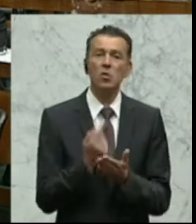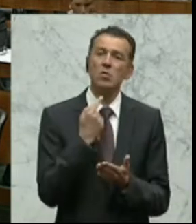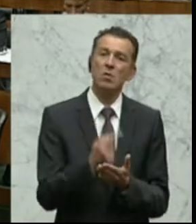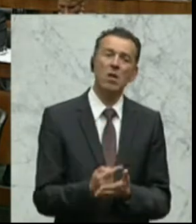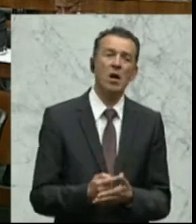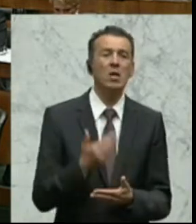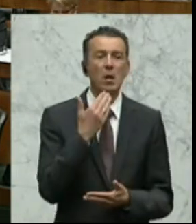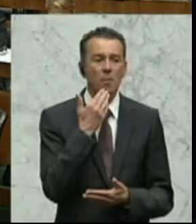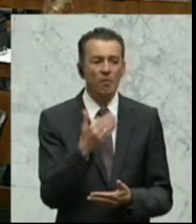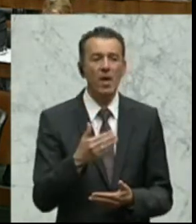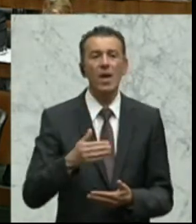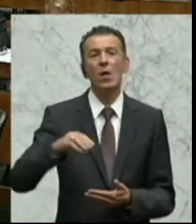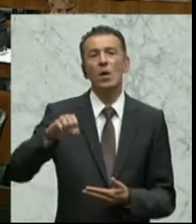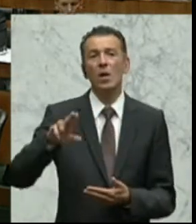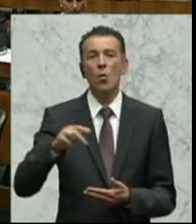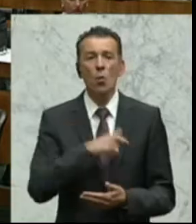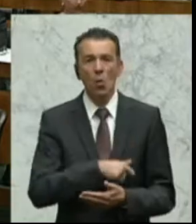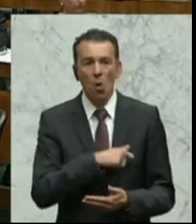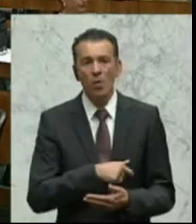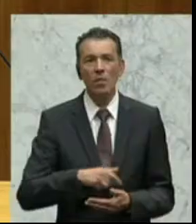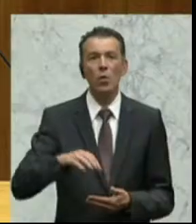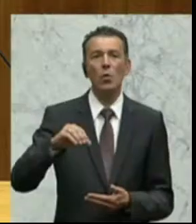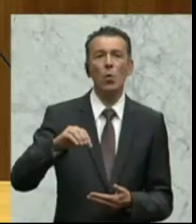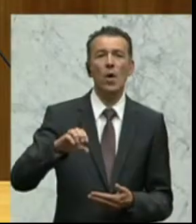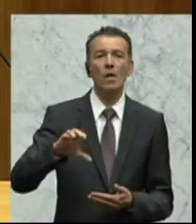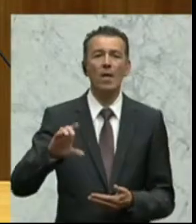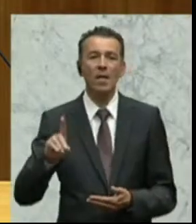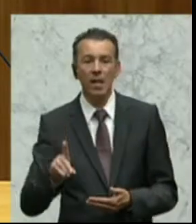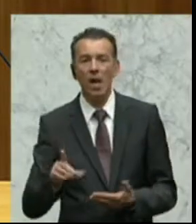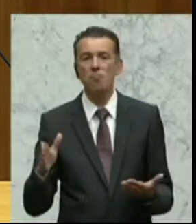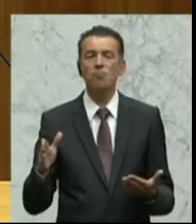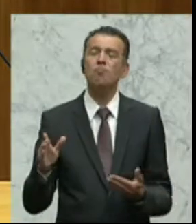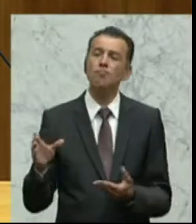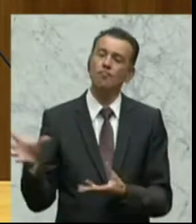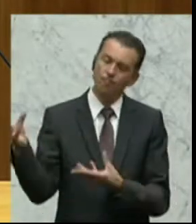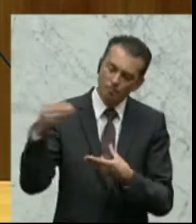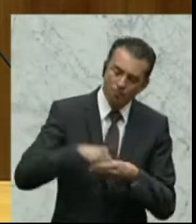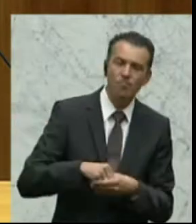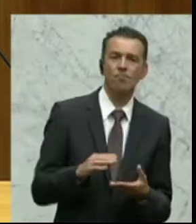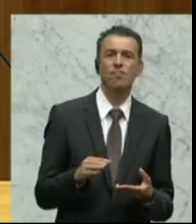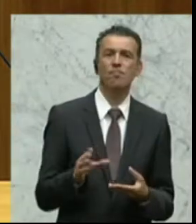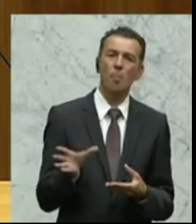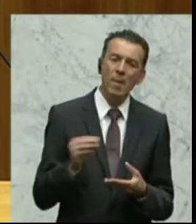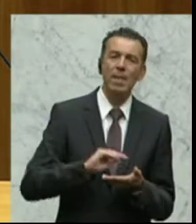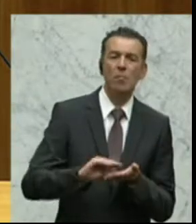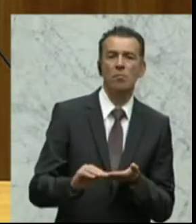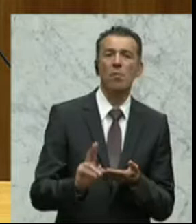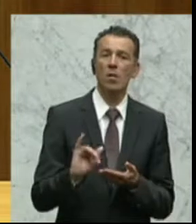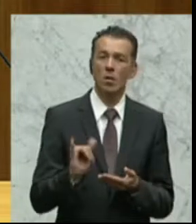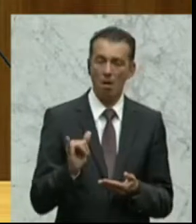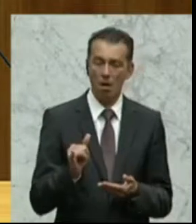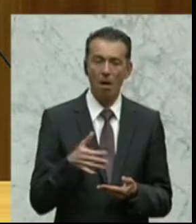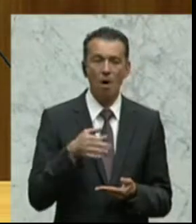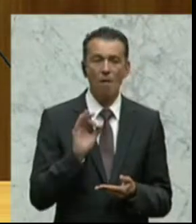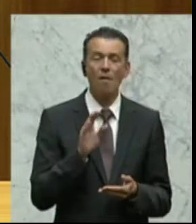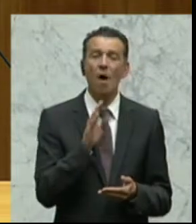der EU-Kommission und der OECD berücksichtigen. Ja, das sagen wir auch. Es gehört das Frauenpensionsalter vorzeitig